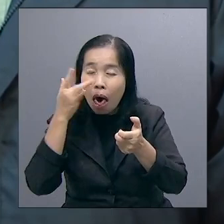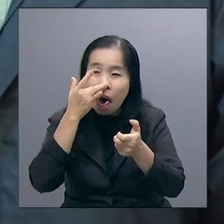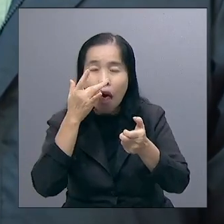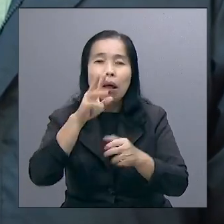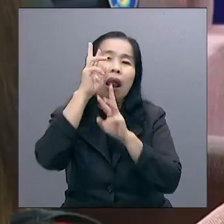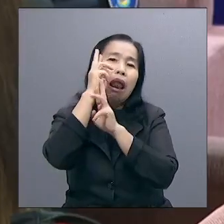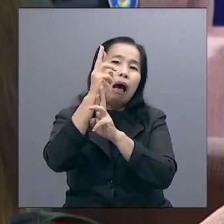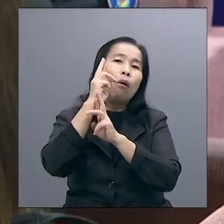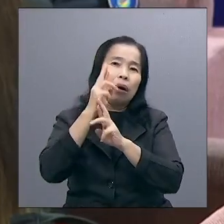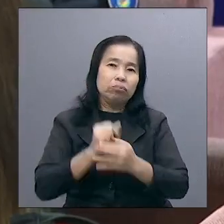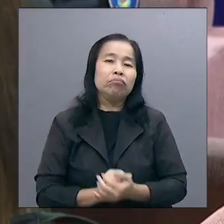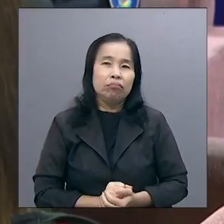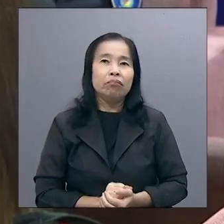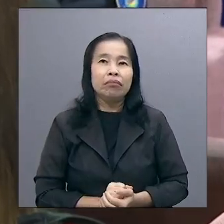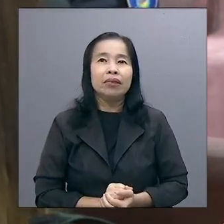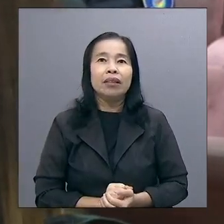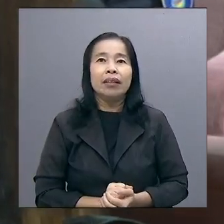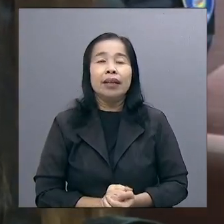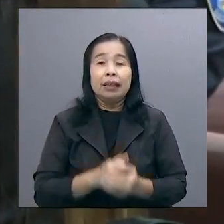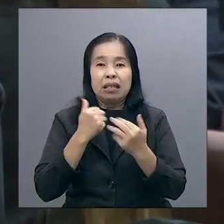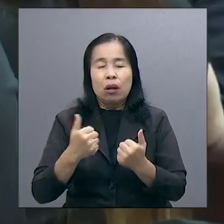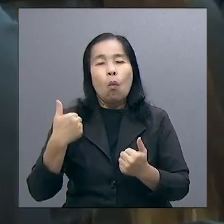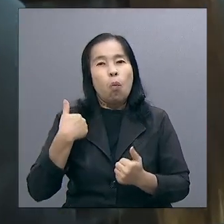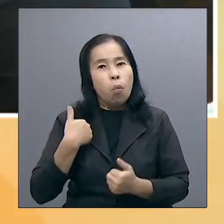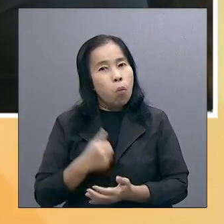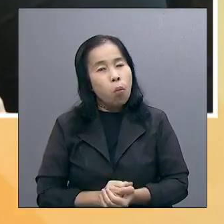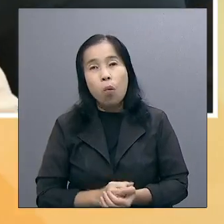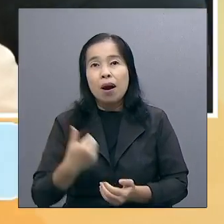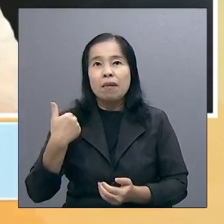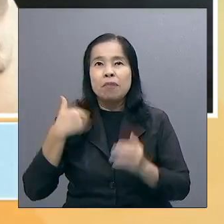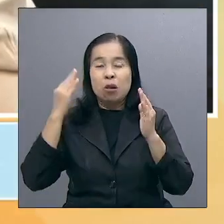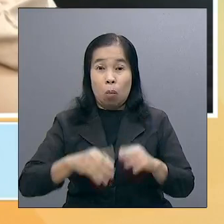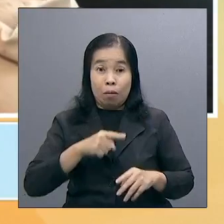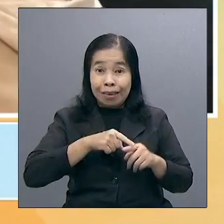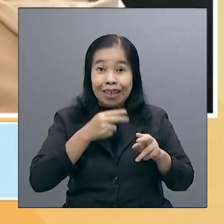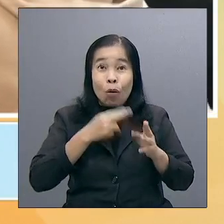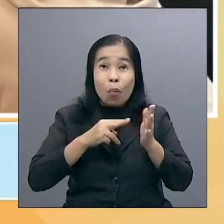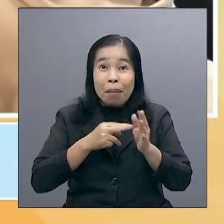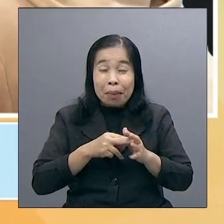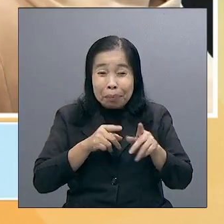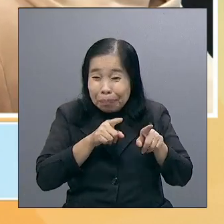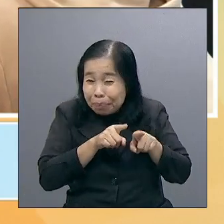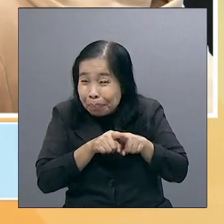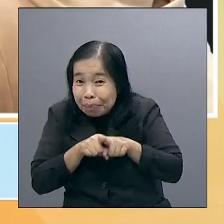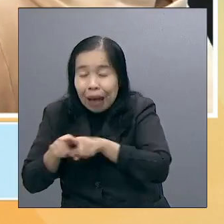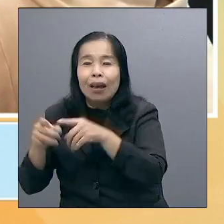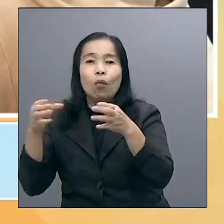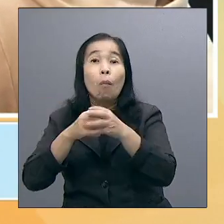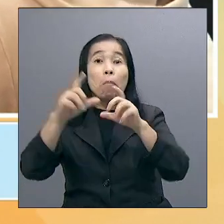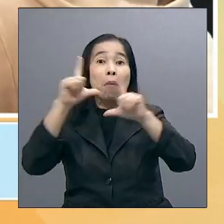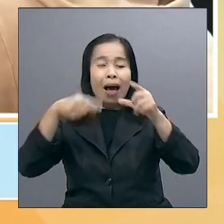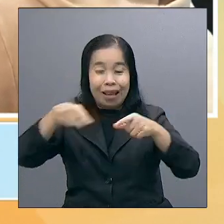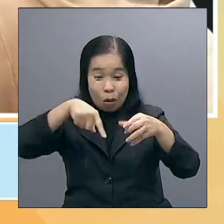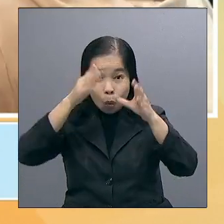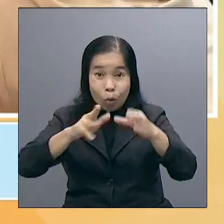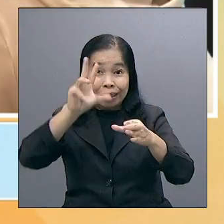เชื่อคือเบื้องต้อนมีผู้สหายที่เขาร่วบรวมกันบอกเป็ผู้สหายและสนาเดียวกันเลยอยู่ในกลมลายประมาณสัก 30